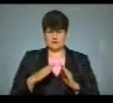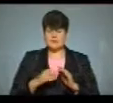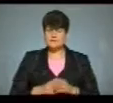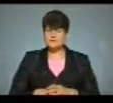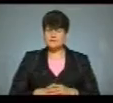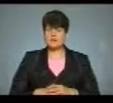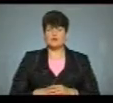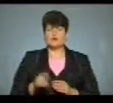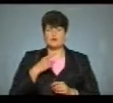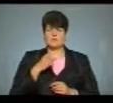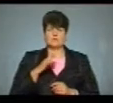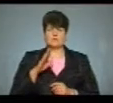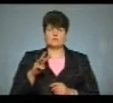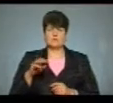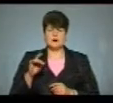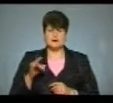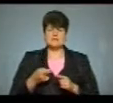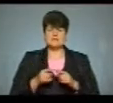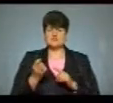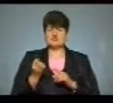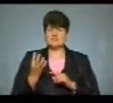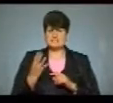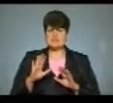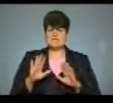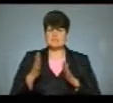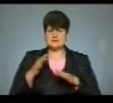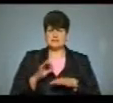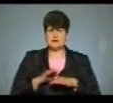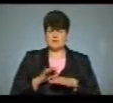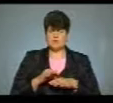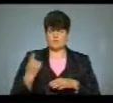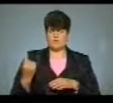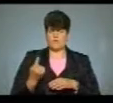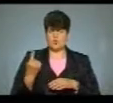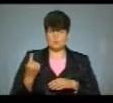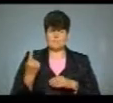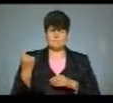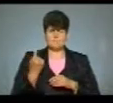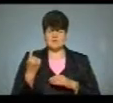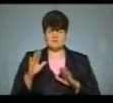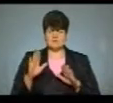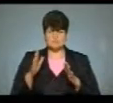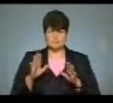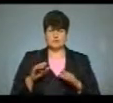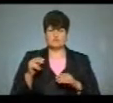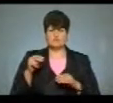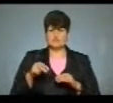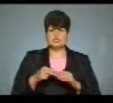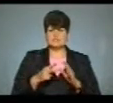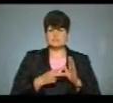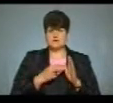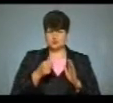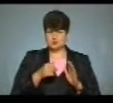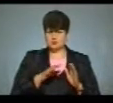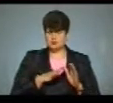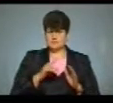словами Володимира Марківа, це 14-й випадок захворювання на африканську чуму свиней в області. Перший випадок трапився у 2017 році